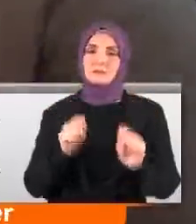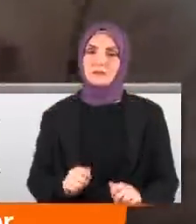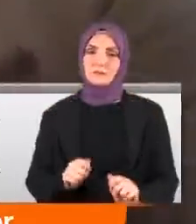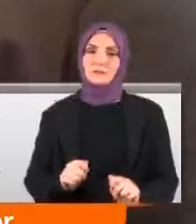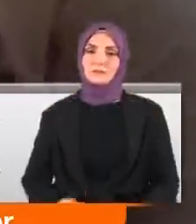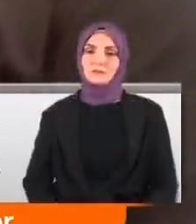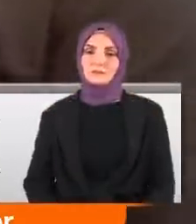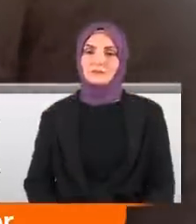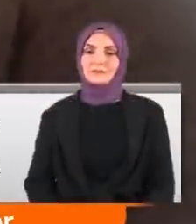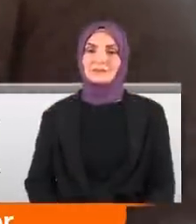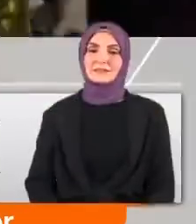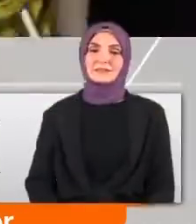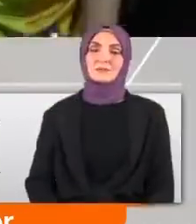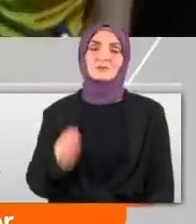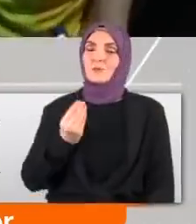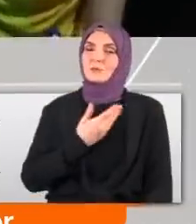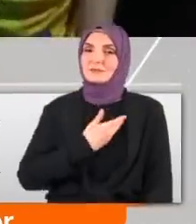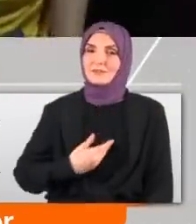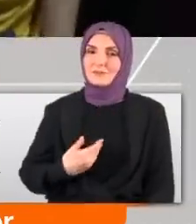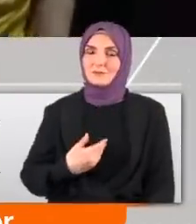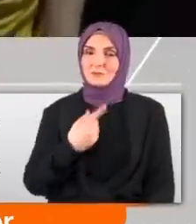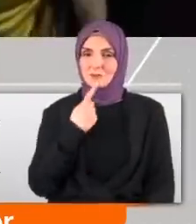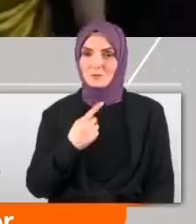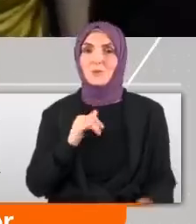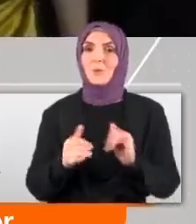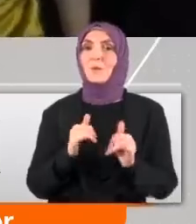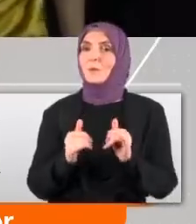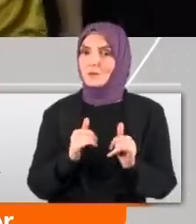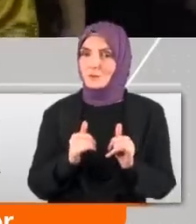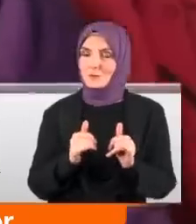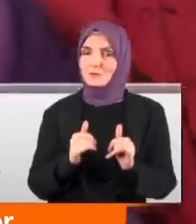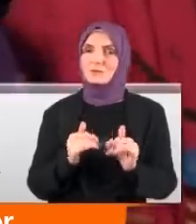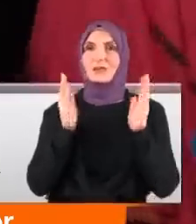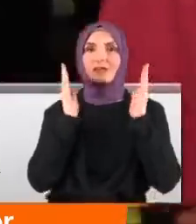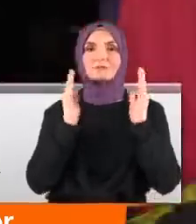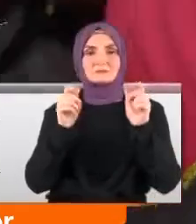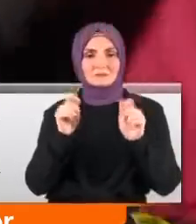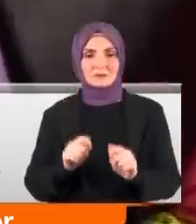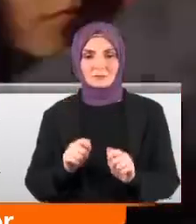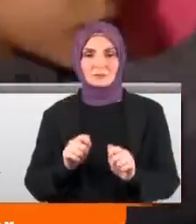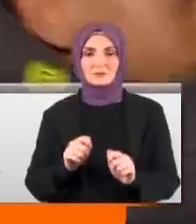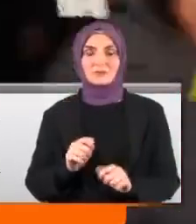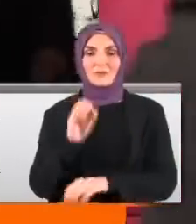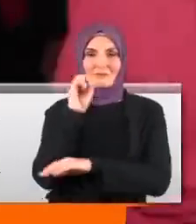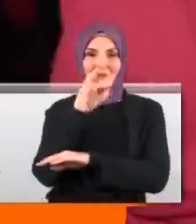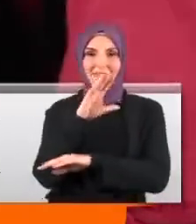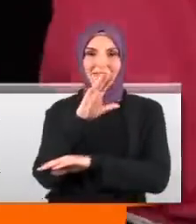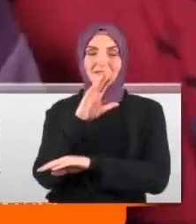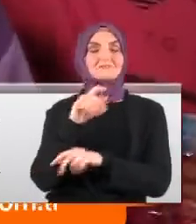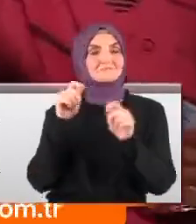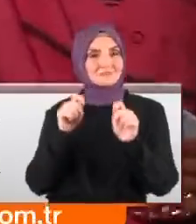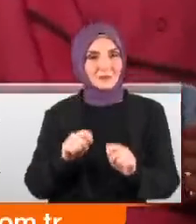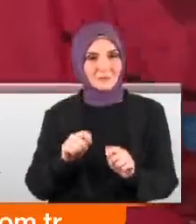sevdiğim yemek. En sevdiğim. Evet. Oyun oynuyoruz, etkinlik yapıyoruz. Fenerler aldık, iftarı